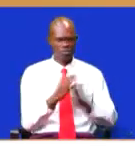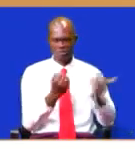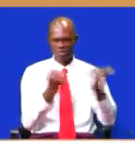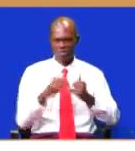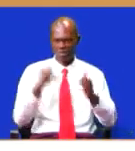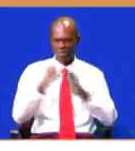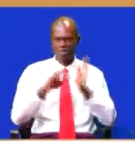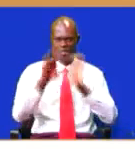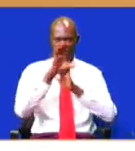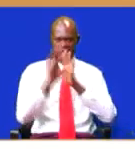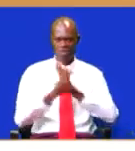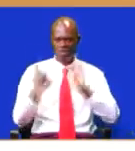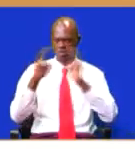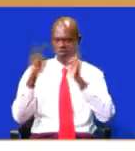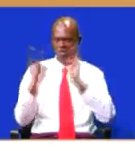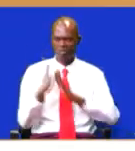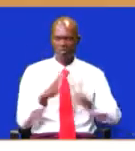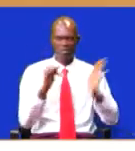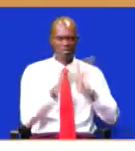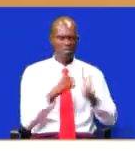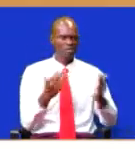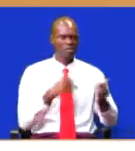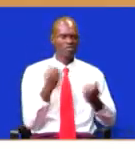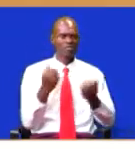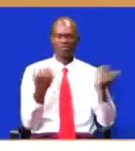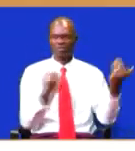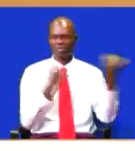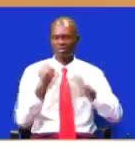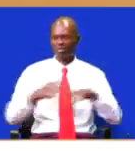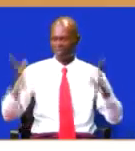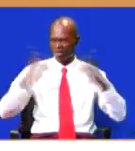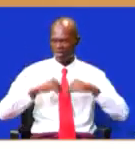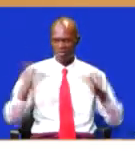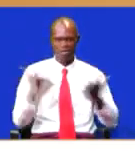the Sexual Offences Act, iwacho ni nyathi ok nyal yie, ok onyal timo gimoro no consent.